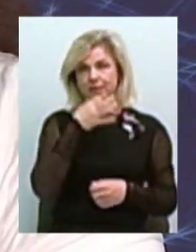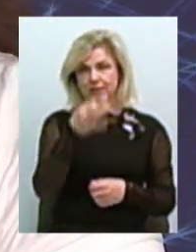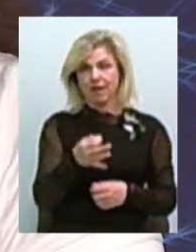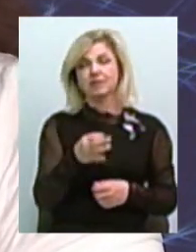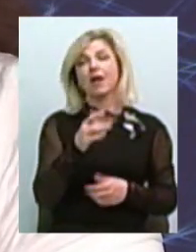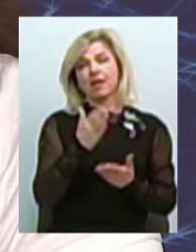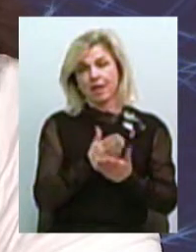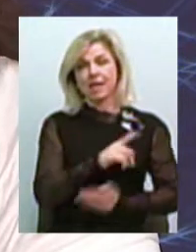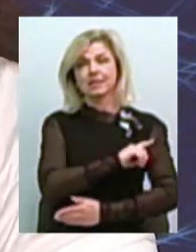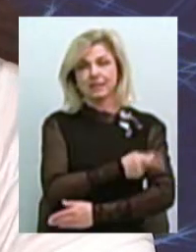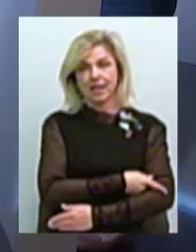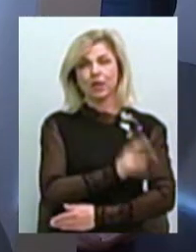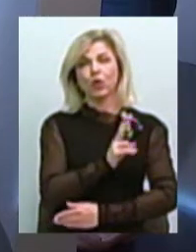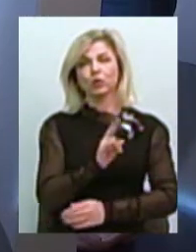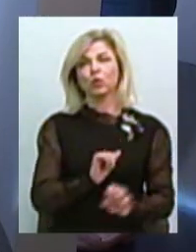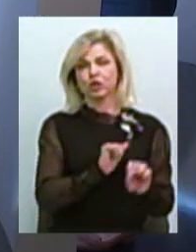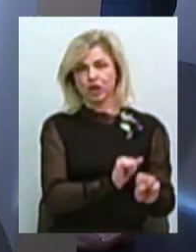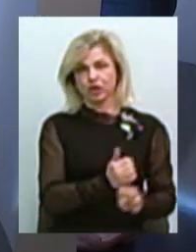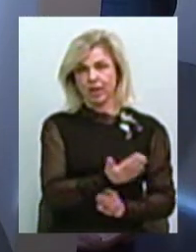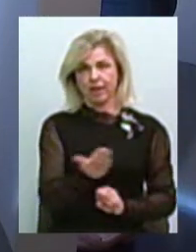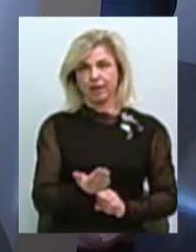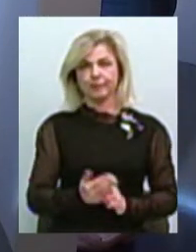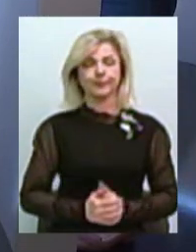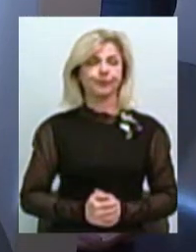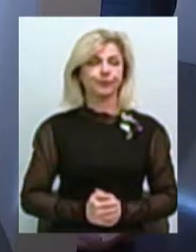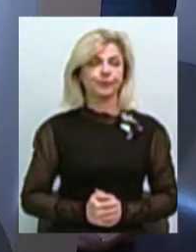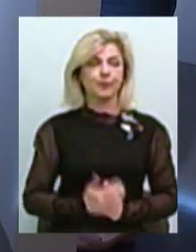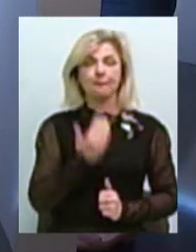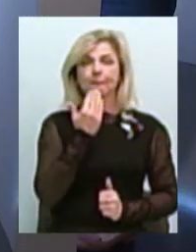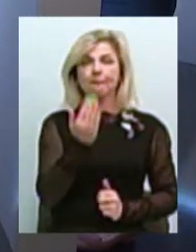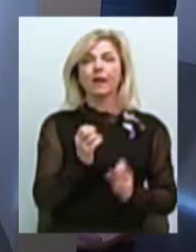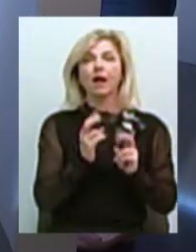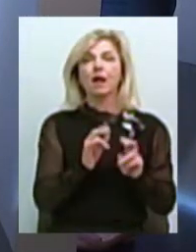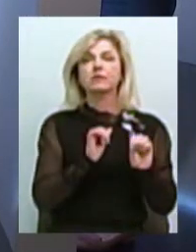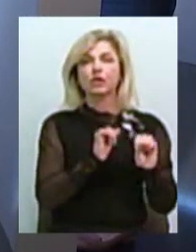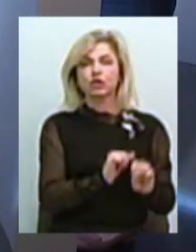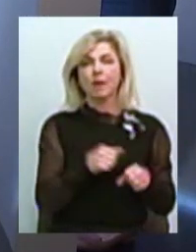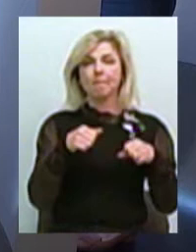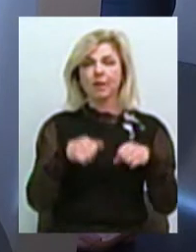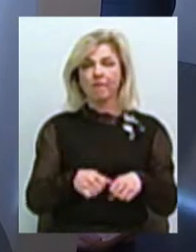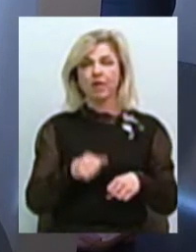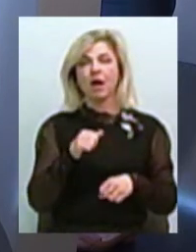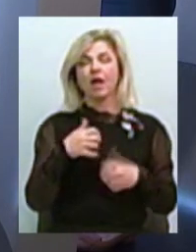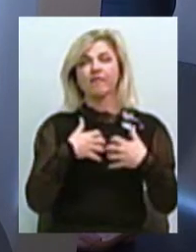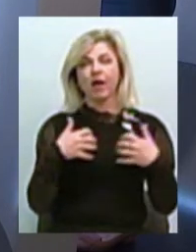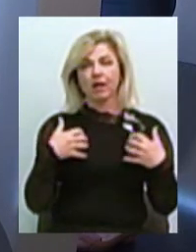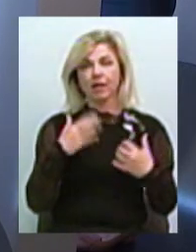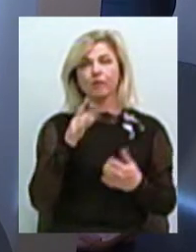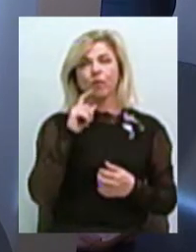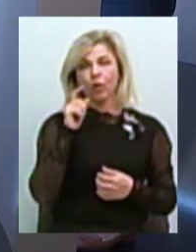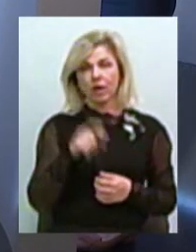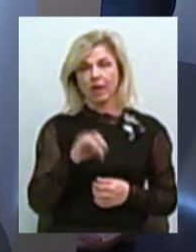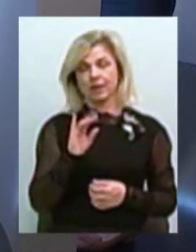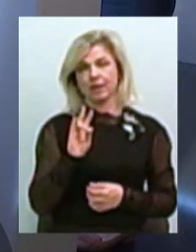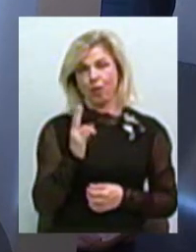них. Єлизавета, будь ласка, як захищені права тварин в Україні і на Миколаївщині,